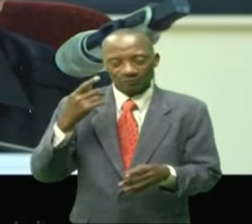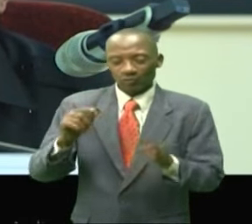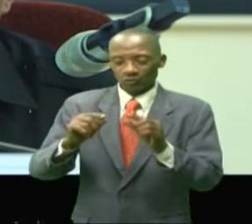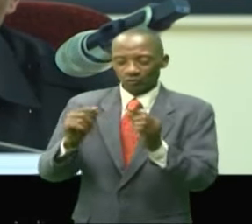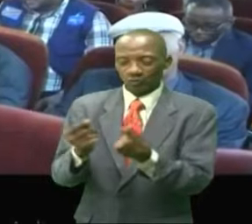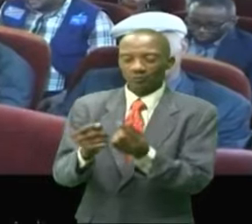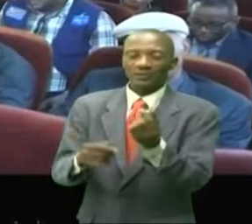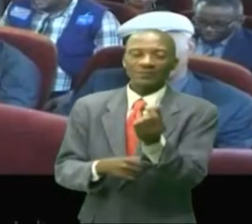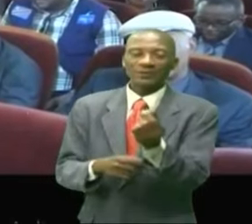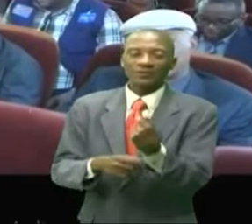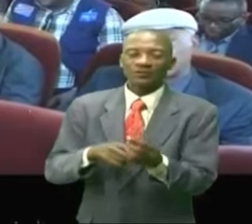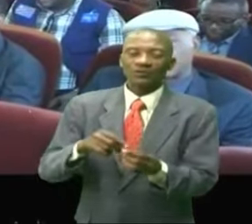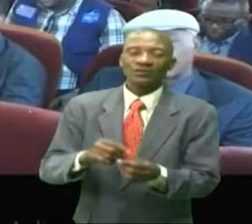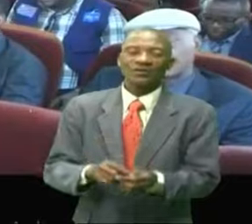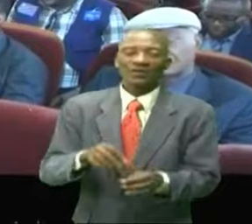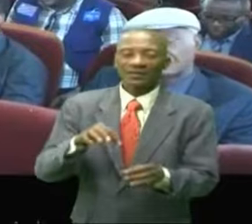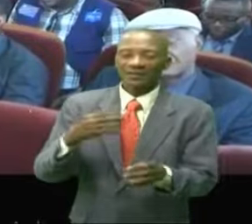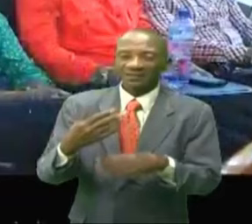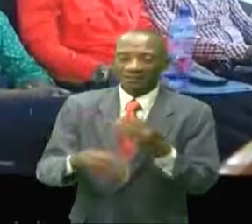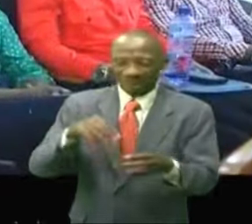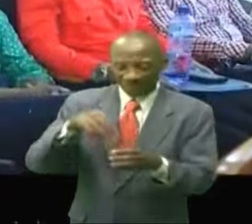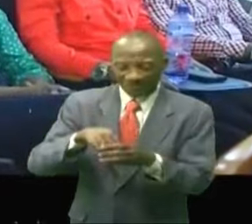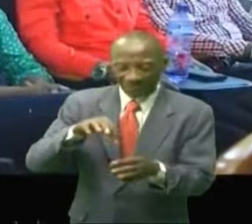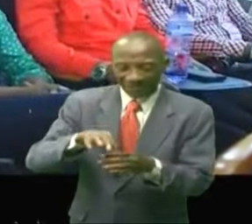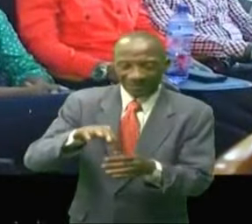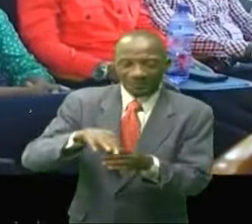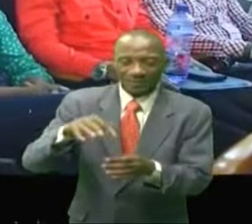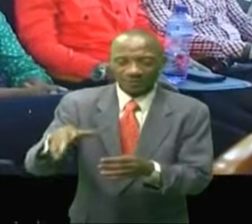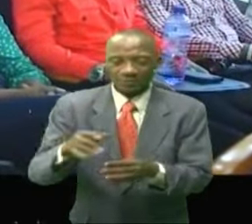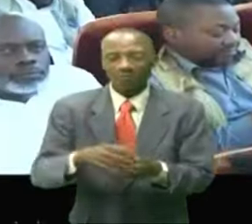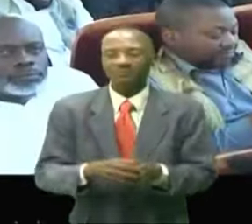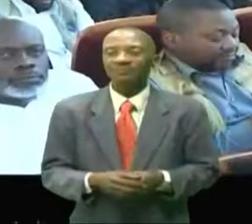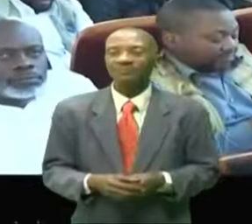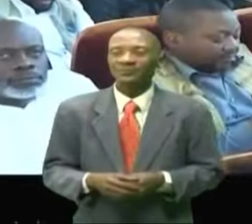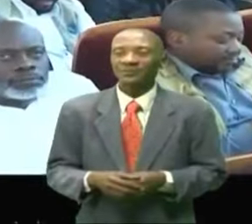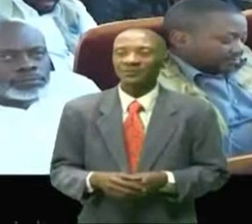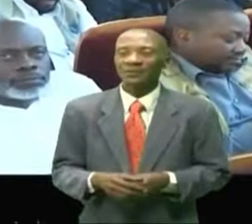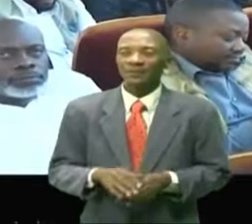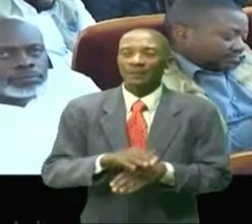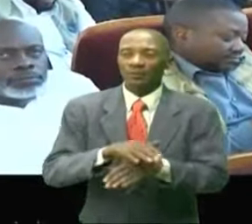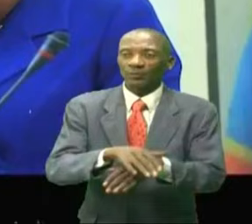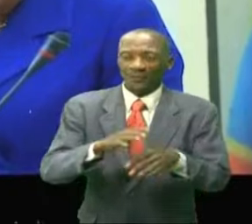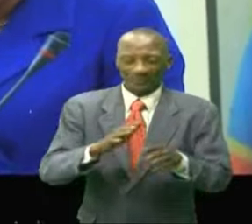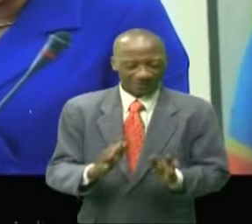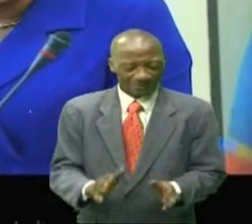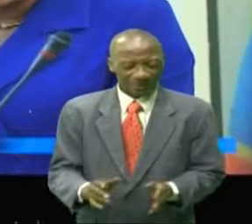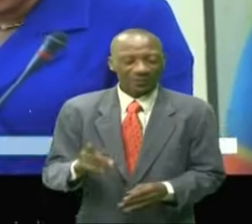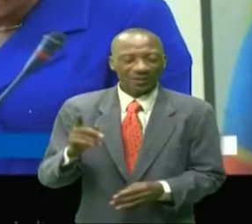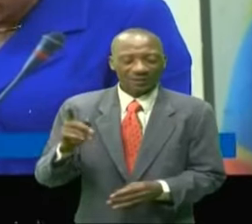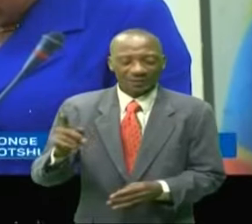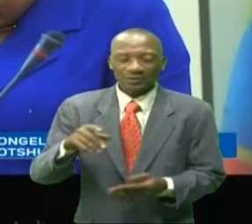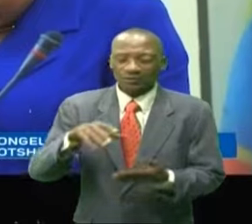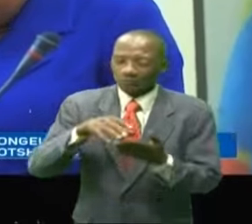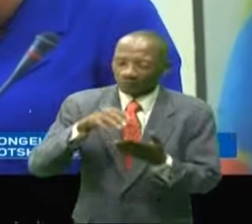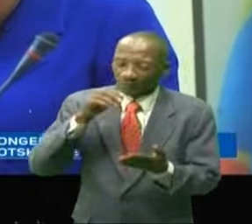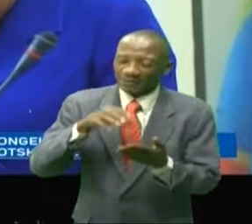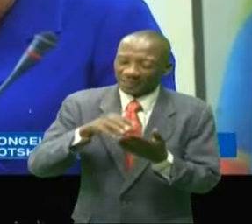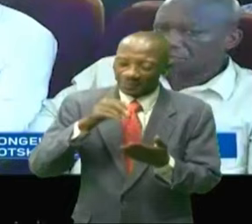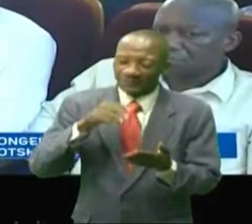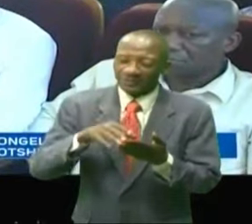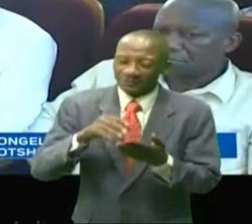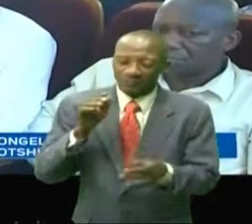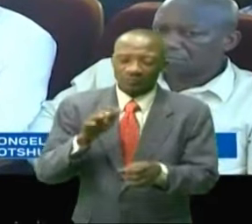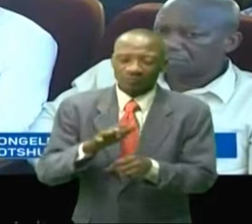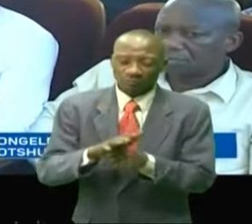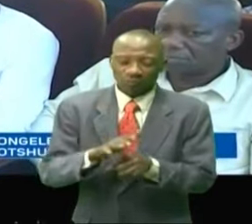formation. Je vous remercie. Les participants à ces travaux ont remercié le management de la CENI pour cette dernière série de cascades de formation au